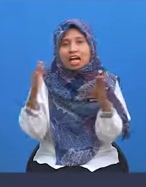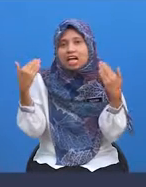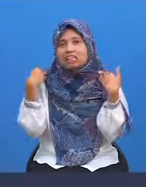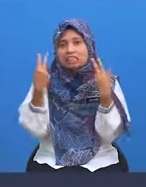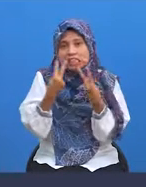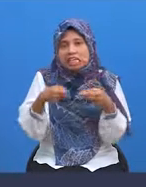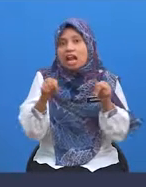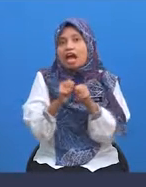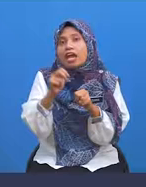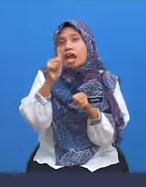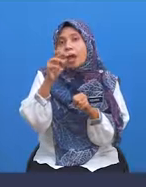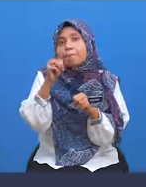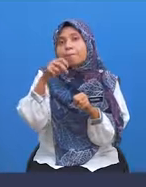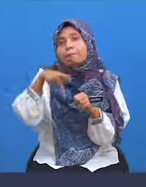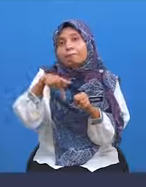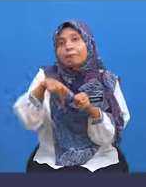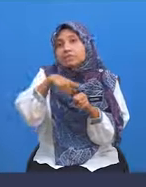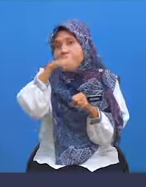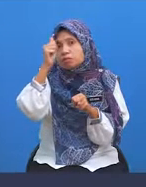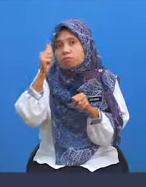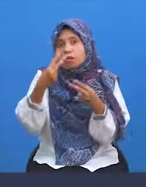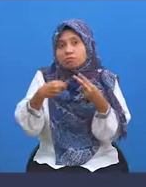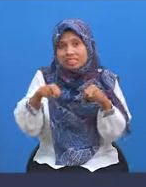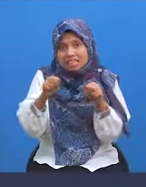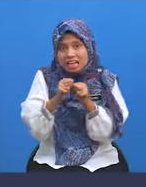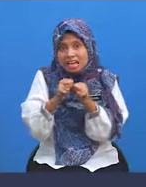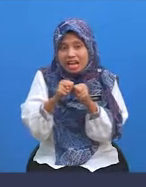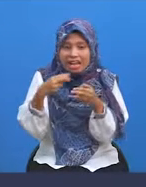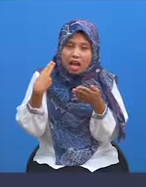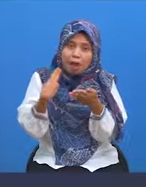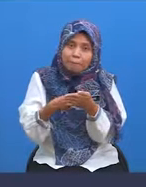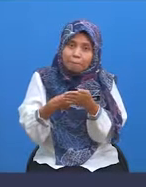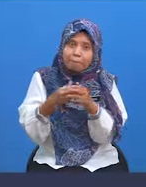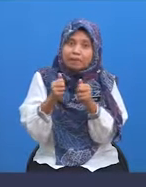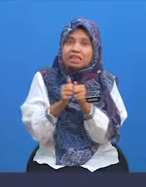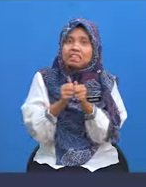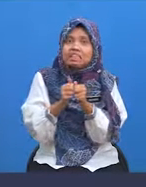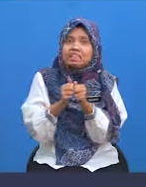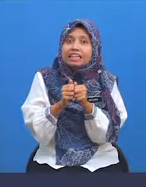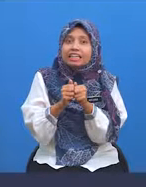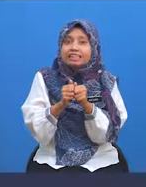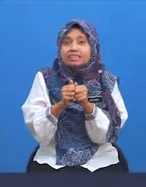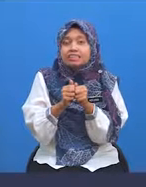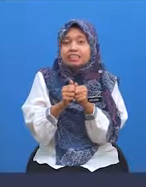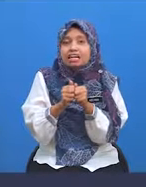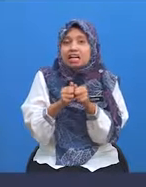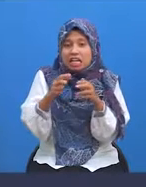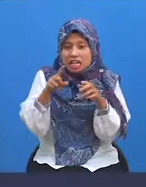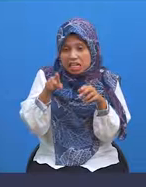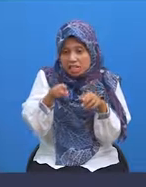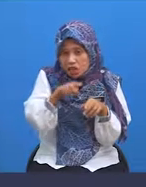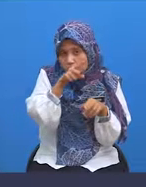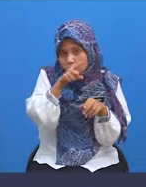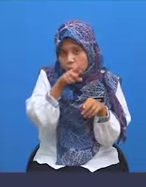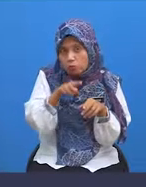nilai amplitude kerana nilai tangent menghampiri ketidakterhinggaan apabila lengkuk